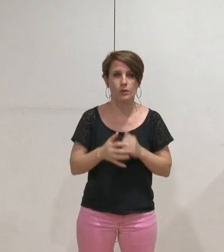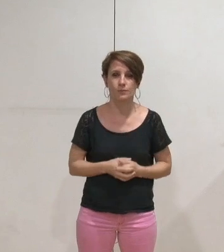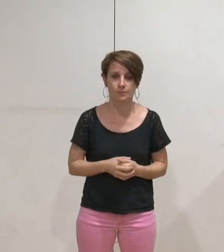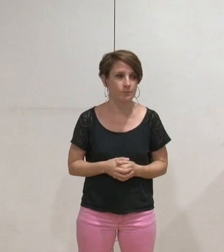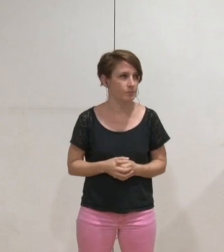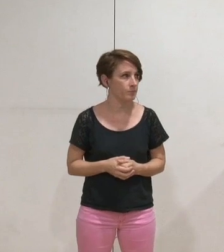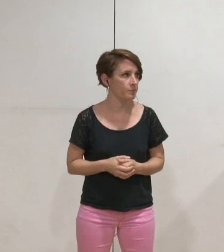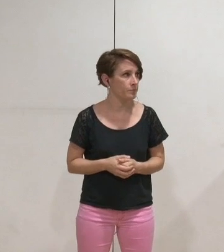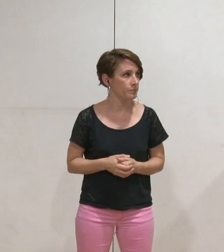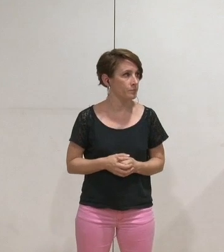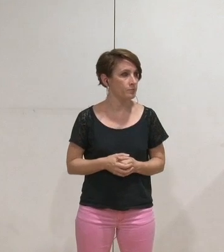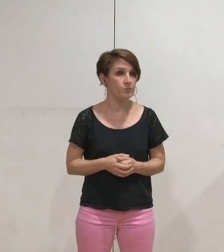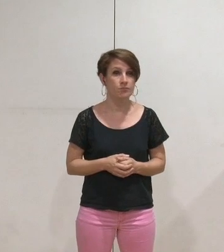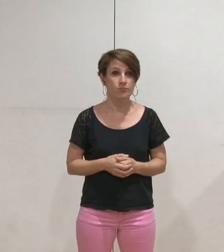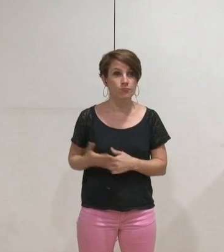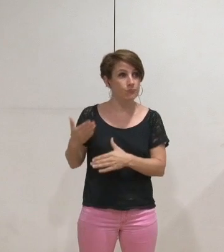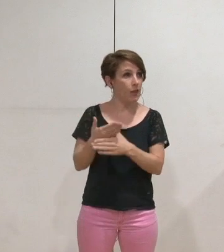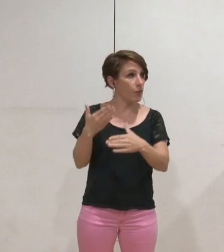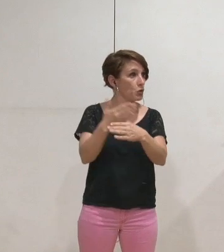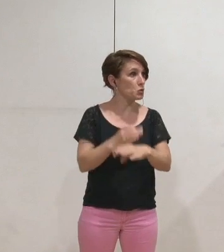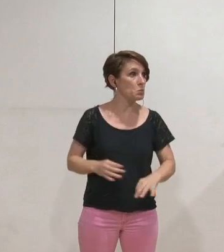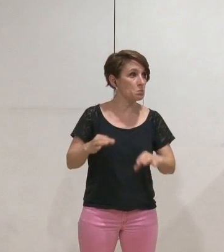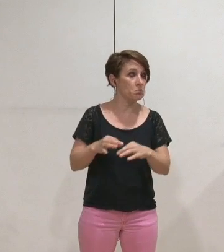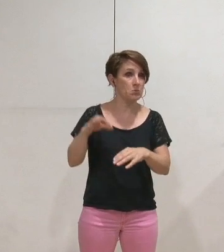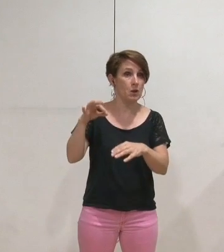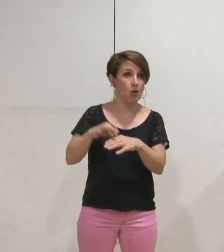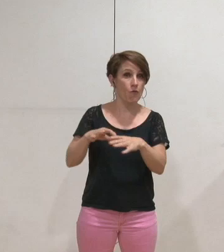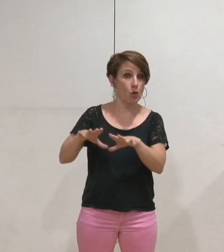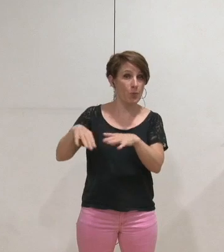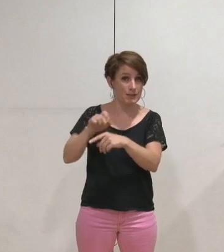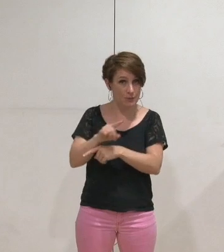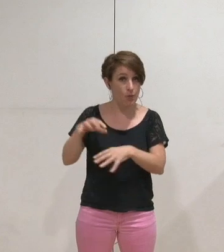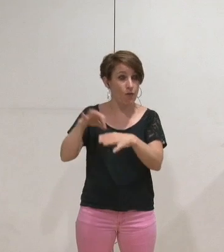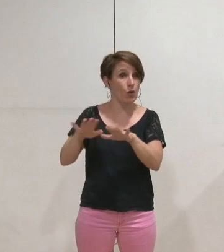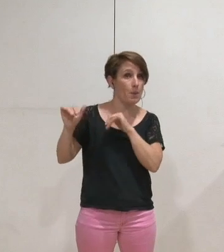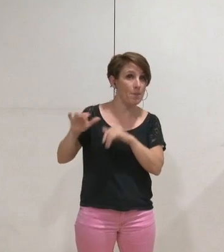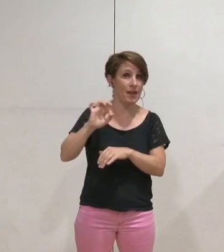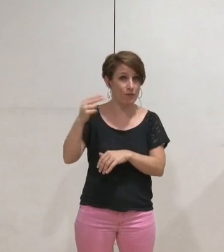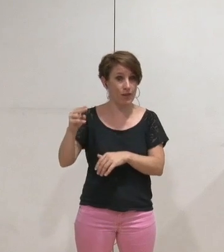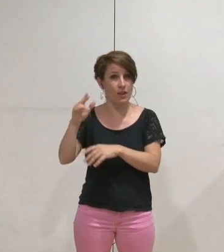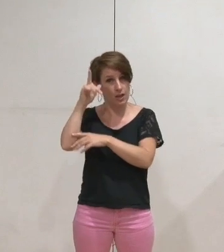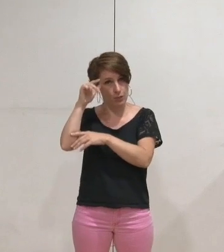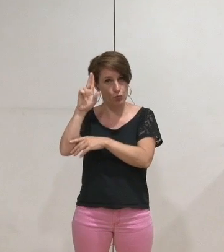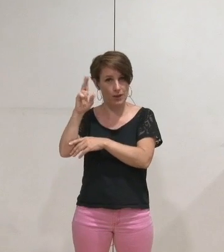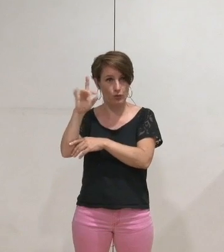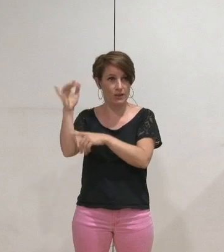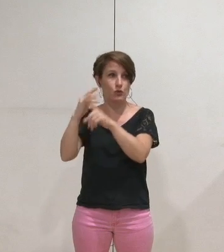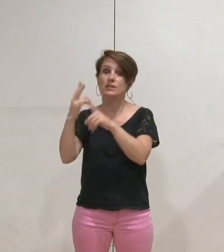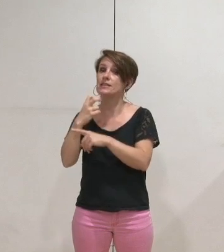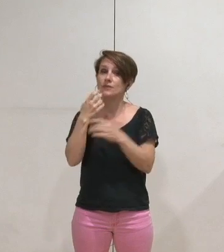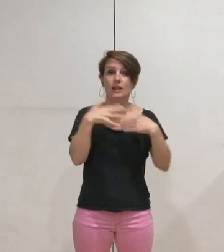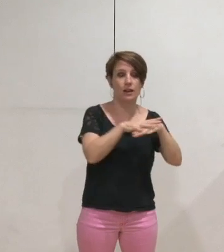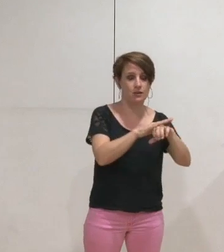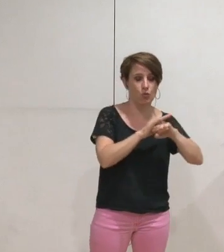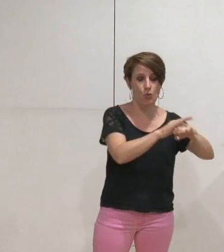bois pas d'intervention qui ne prend pas part au vote qui s'abstient frond national républicain udi socié civile rassemblement de gauche et de